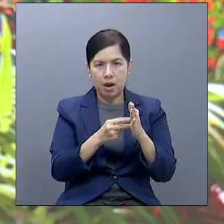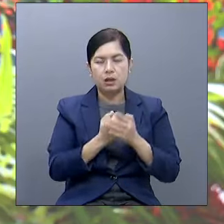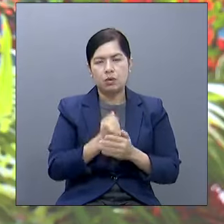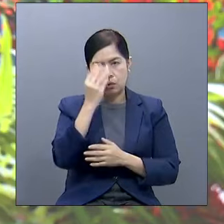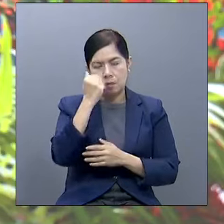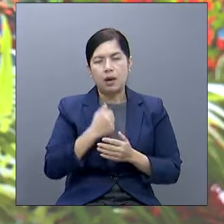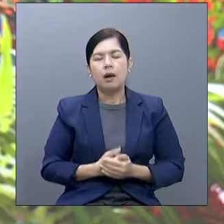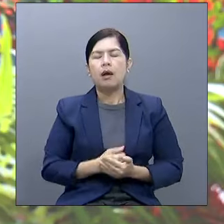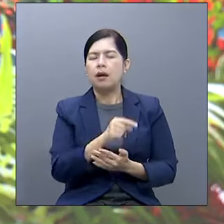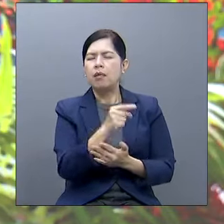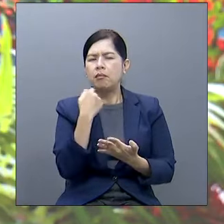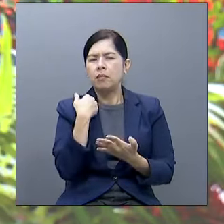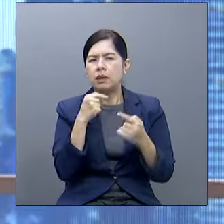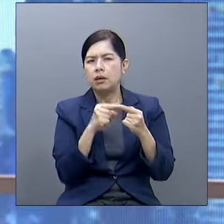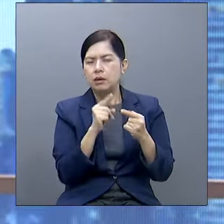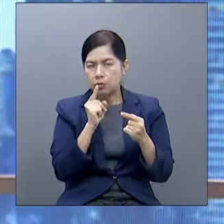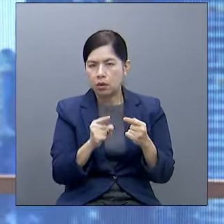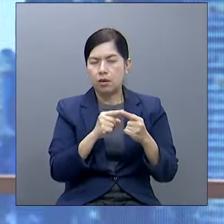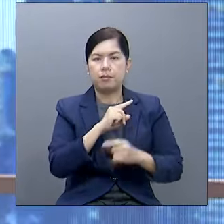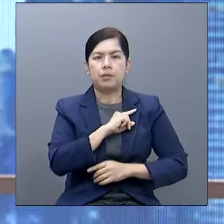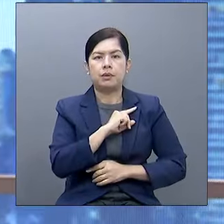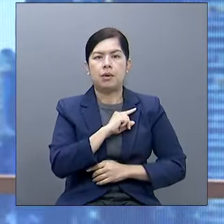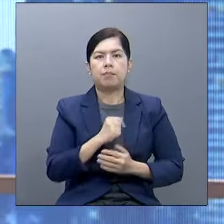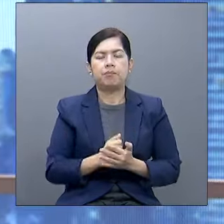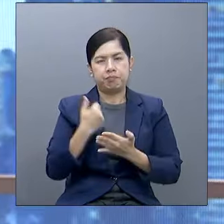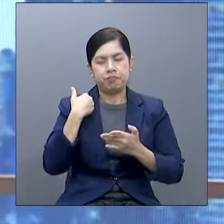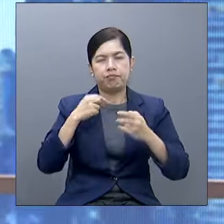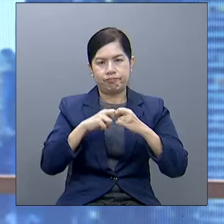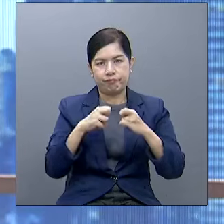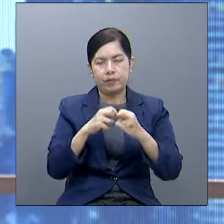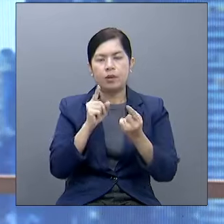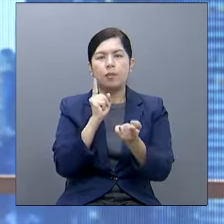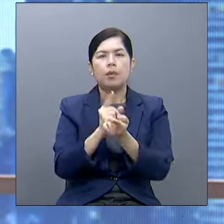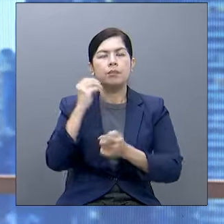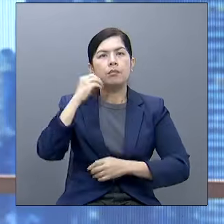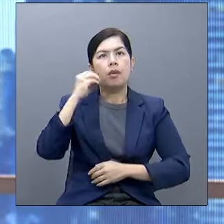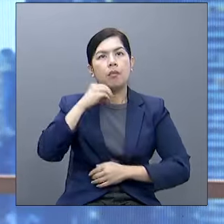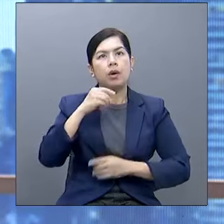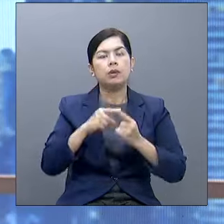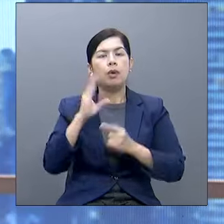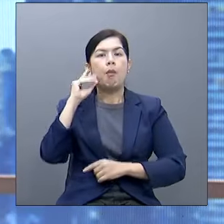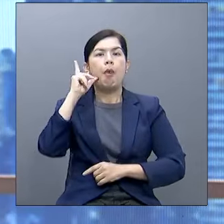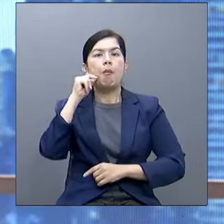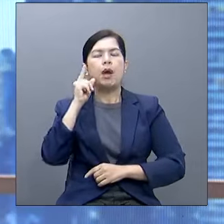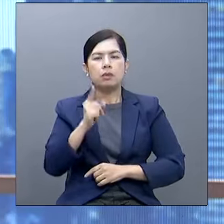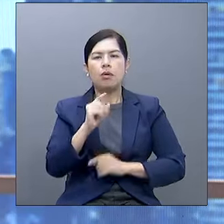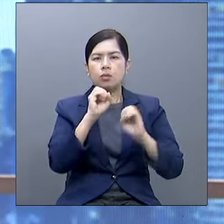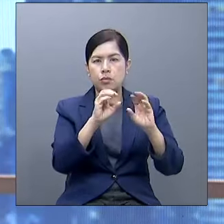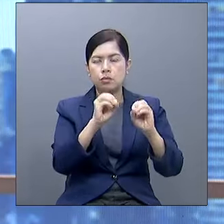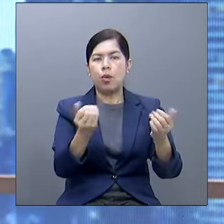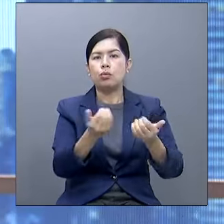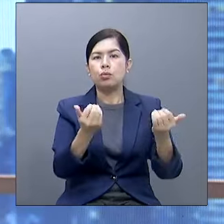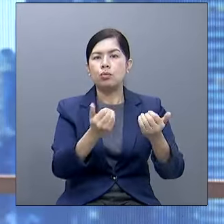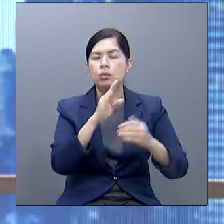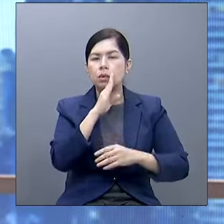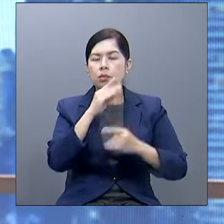พ มีครับ มีสิเคยได้ยินอยู ่ไอ้เรื่องอย่างเงี้ยเกิดขึ้นบ่อยเพราะฉะนั้นเนี่ยเอาง่ายว่าพ่อแม่ทุกคนเนี่ยต้องสอนลูกเฮ้ยถ้าจะพาผู้หญิงไปนู่